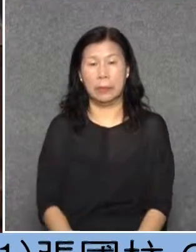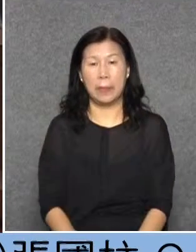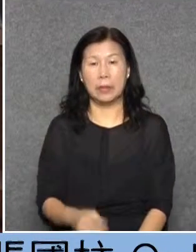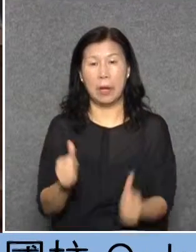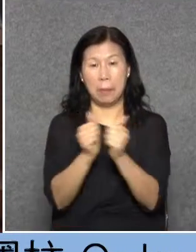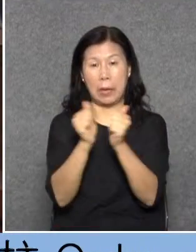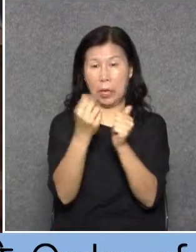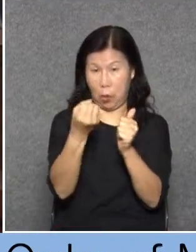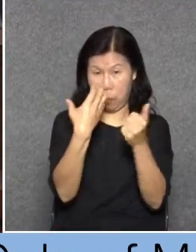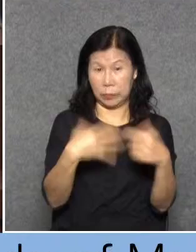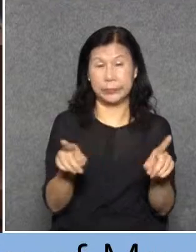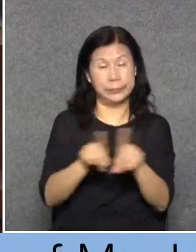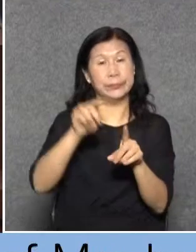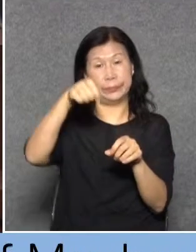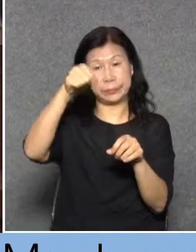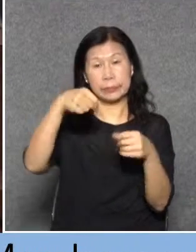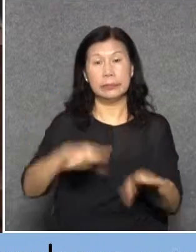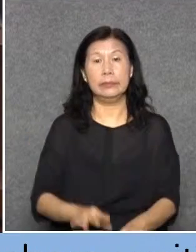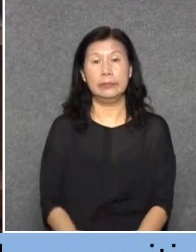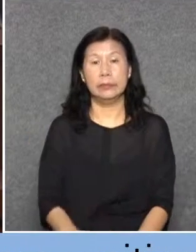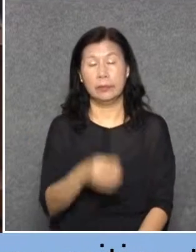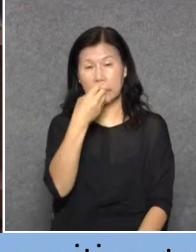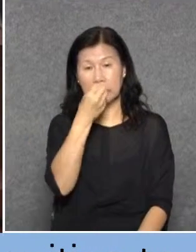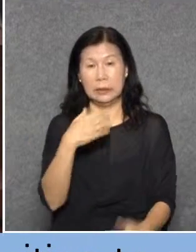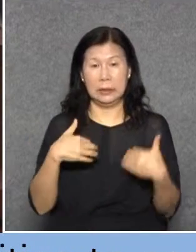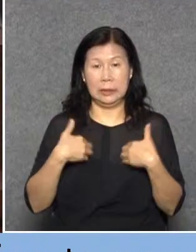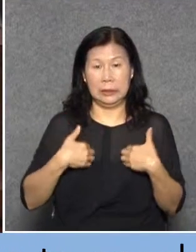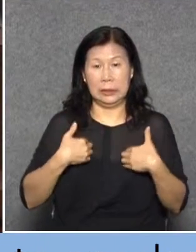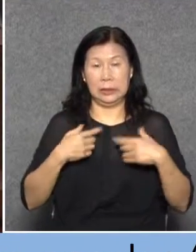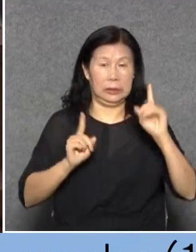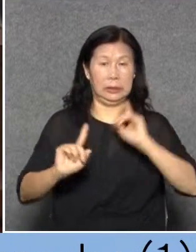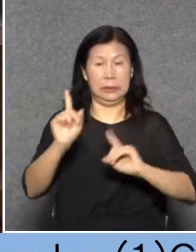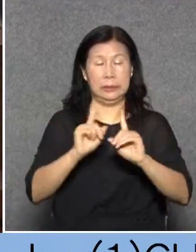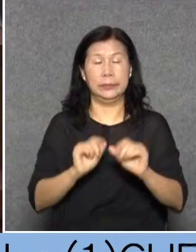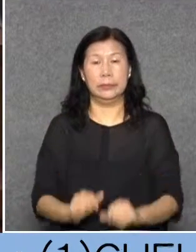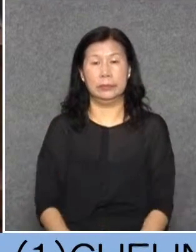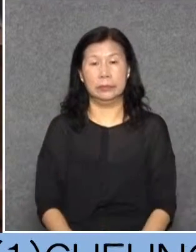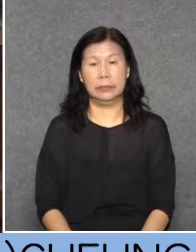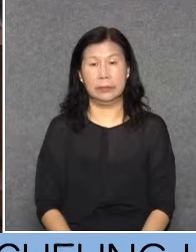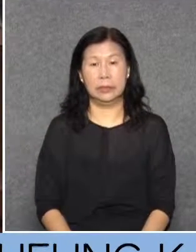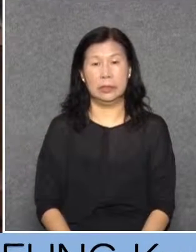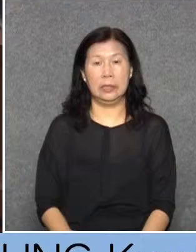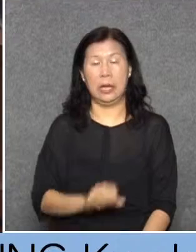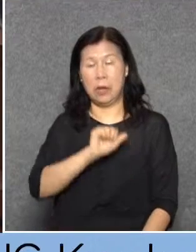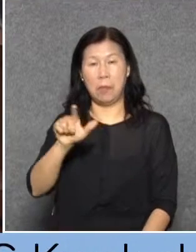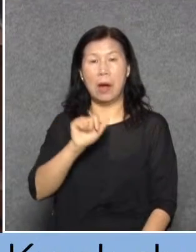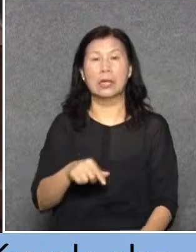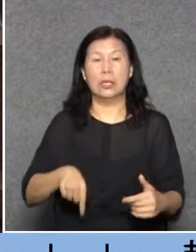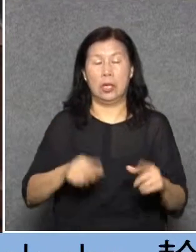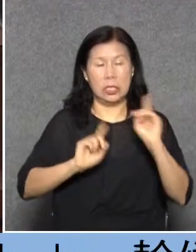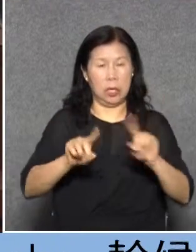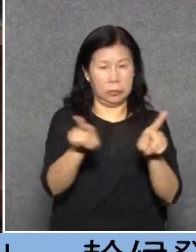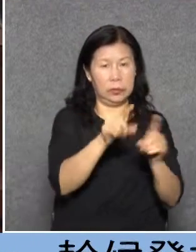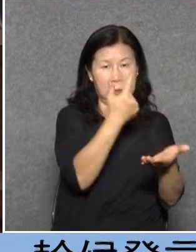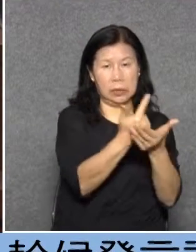說過，我都同意的，就是說香港人呢緊張的自由度遠遠超過民主。你就算沒有民主，但你